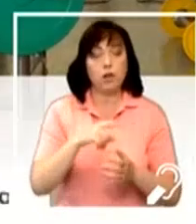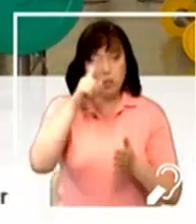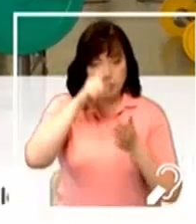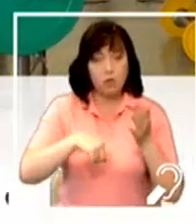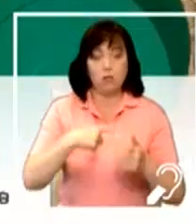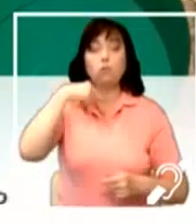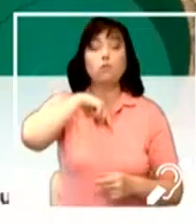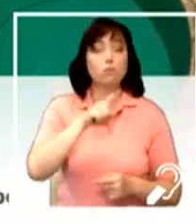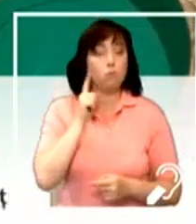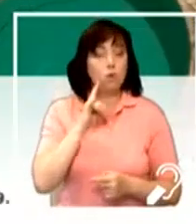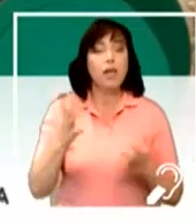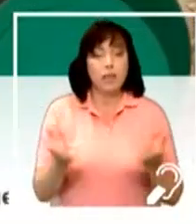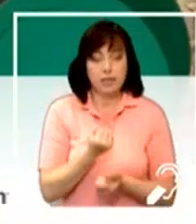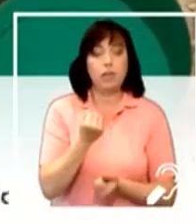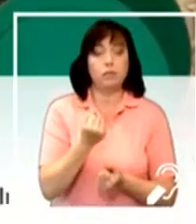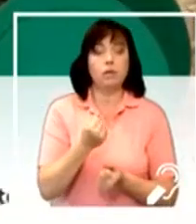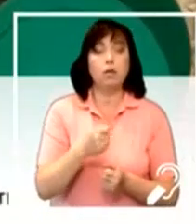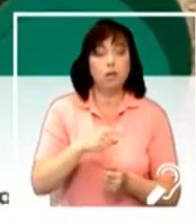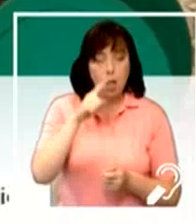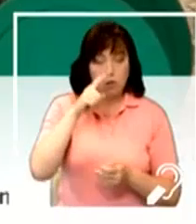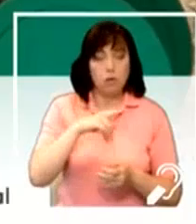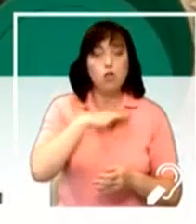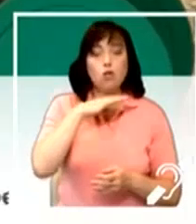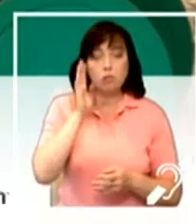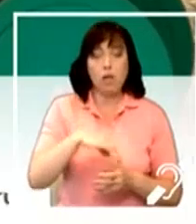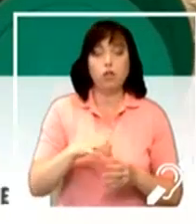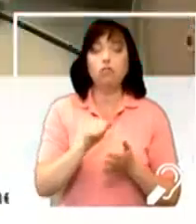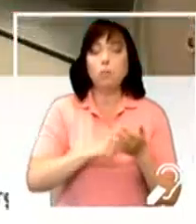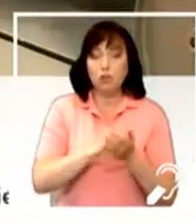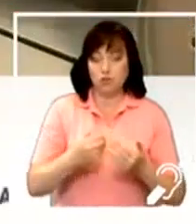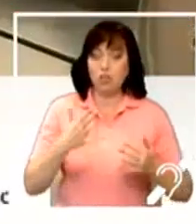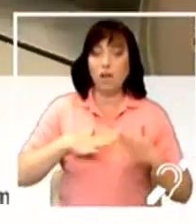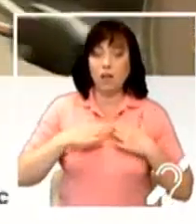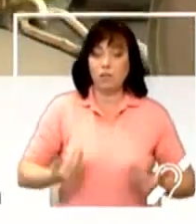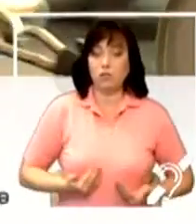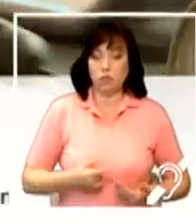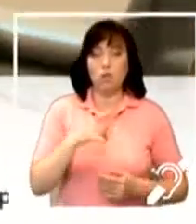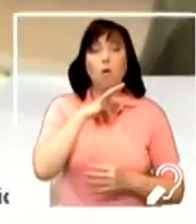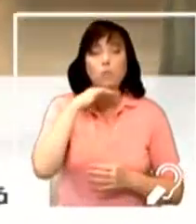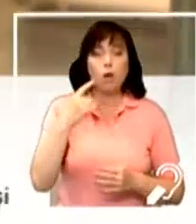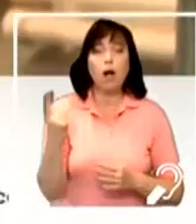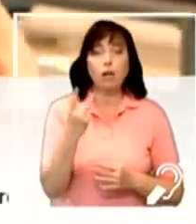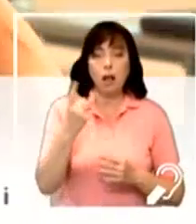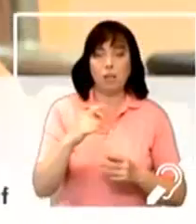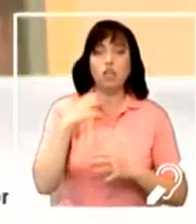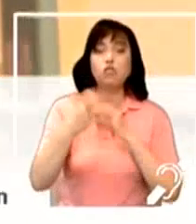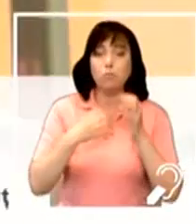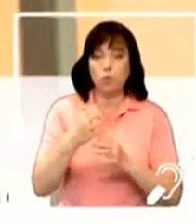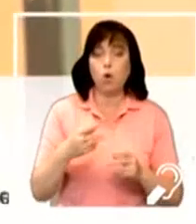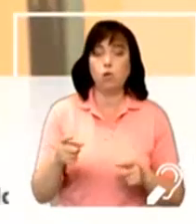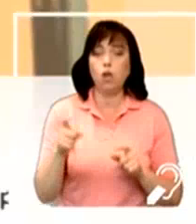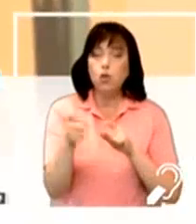spiritul tânăr și să găsească suficiente motive să se bucure de viață. Multiplu campion mondial la judo și la